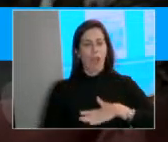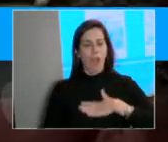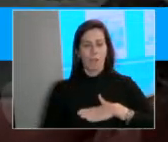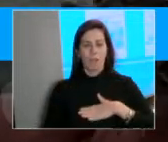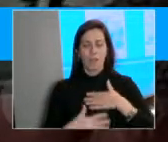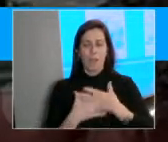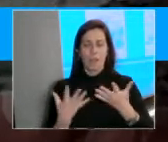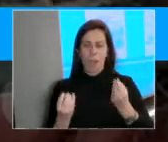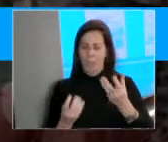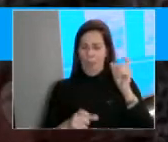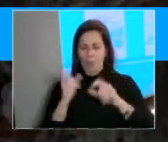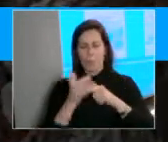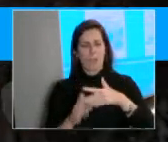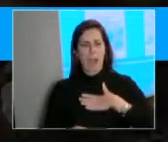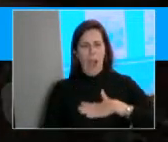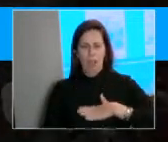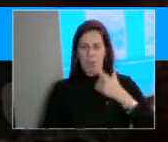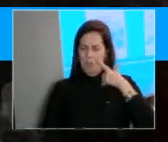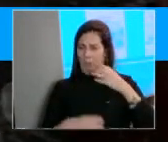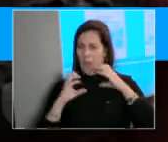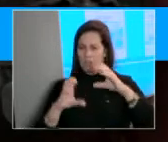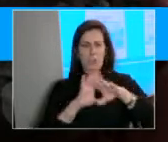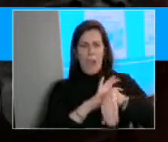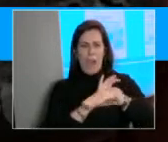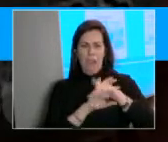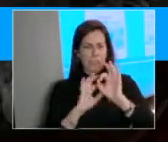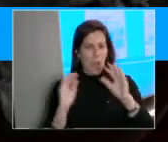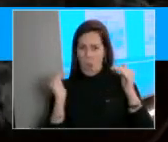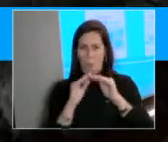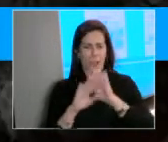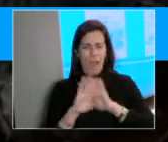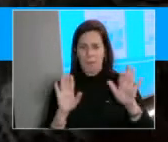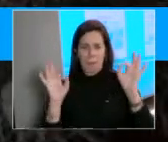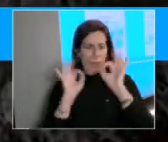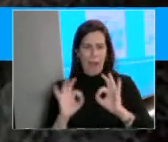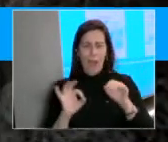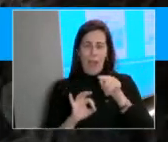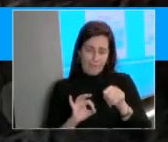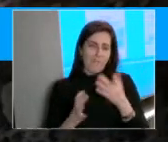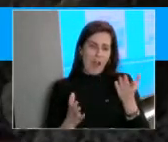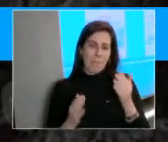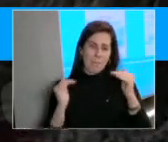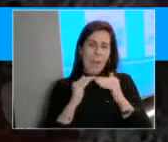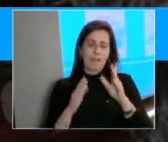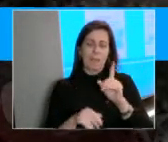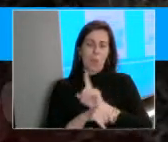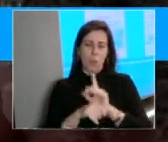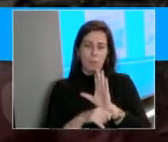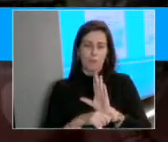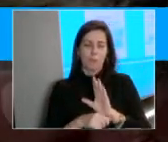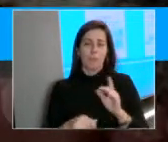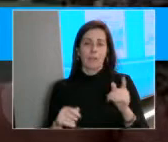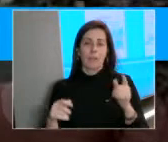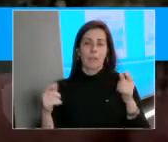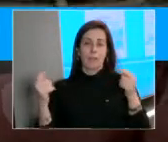אז אין פה יותר מדי תנועה ברחובות, כמו שאתם רואים, הכבישים פה הם די ריקים, שזה ממש לא אופייני לבייג'ין בכלל, אבל די אופייני לעונה.